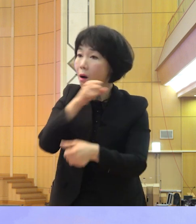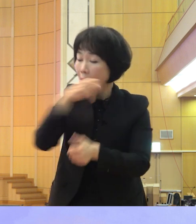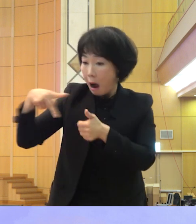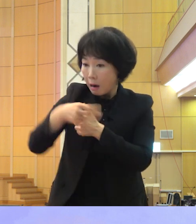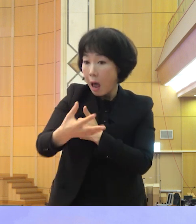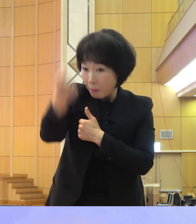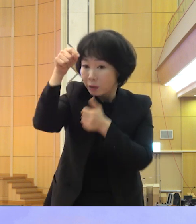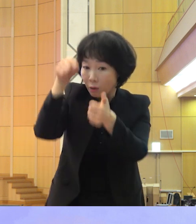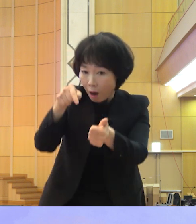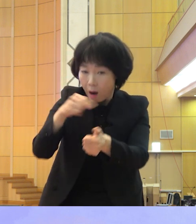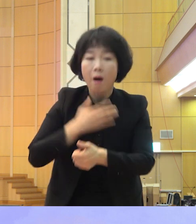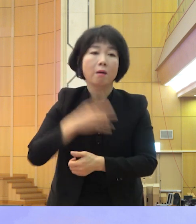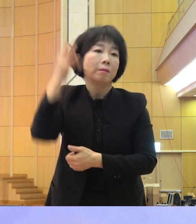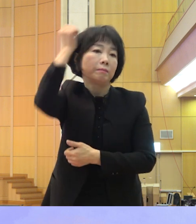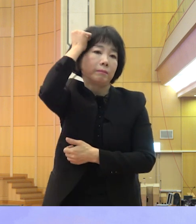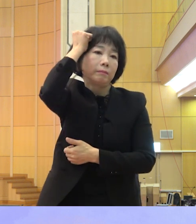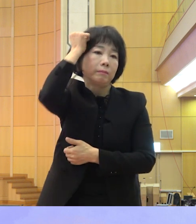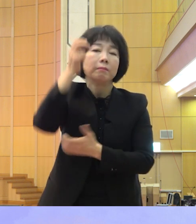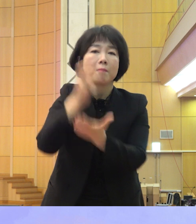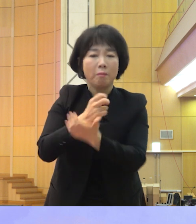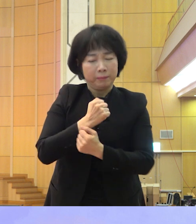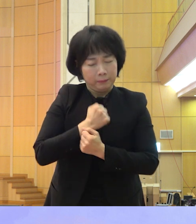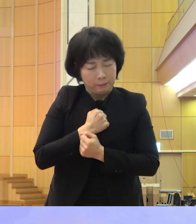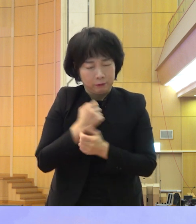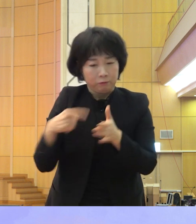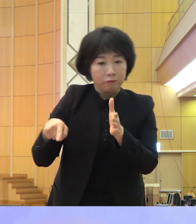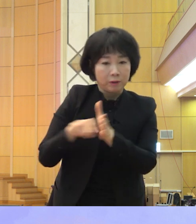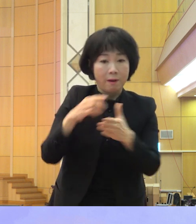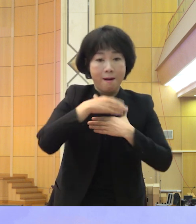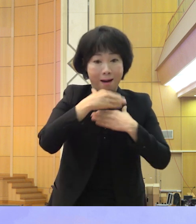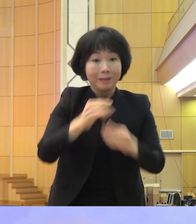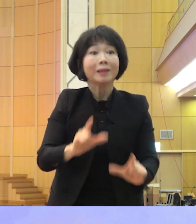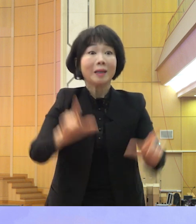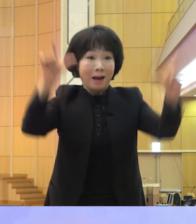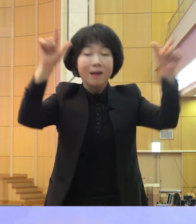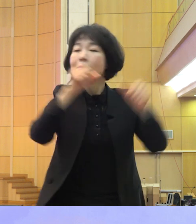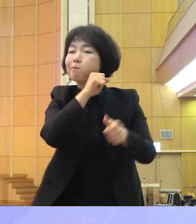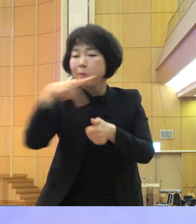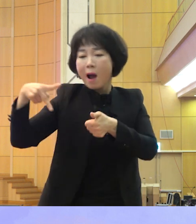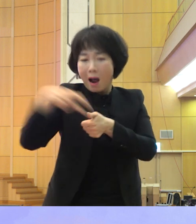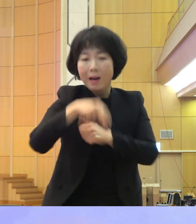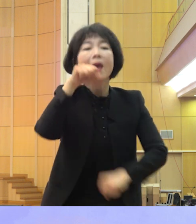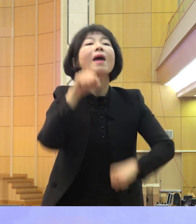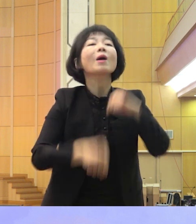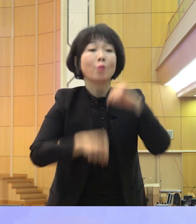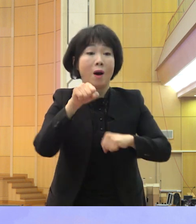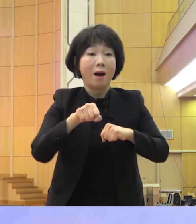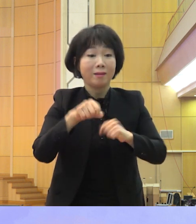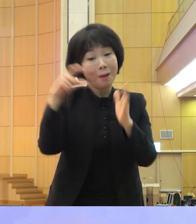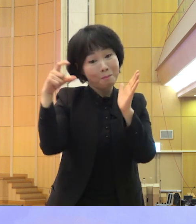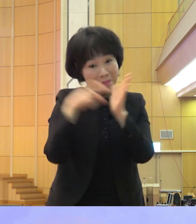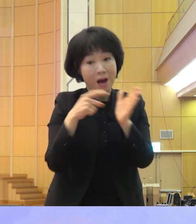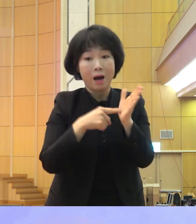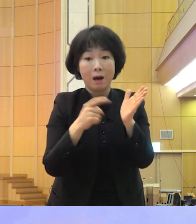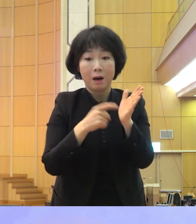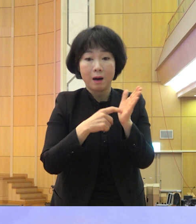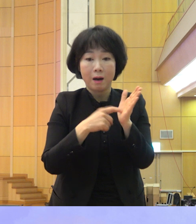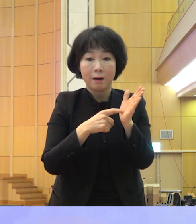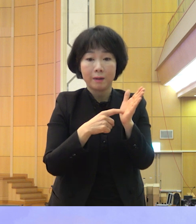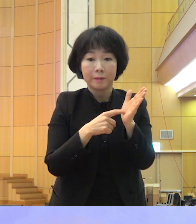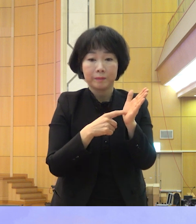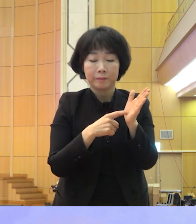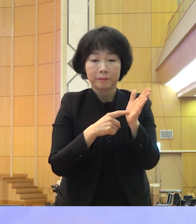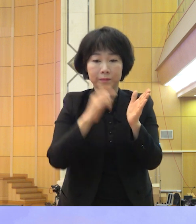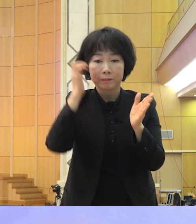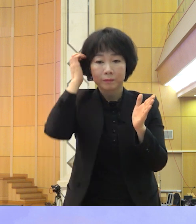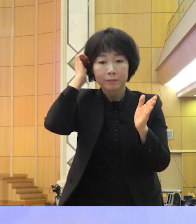때문에 모세의 율법을 지키기 위해서 너희는 안식일마다 할례를 행하고 있구나 라는 것이 오늘